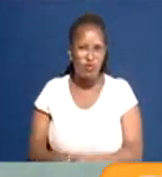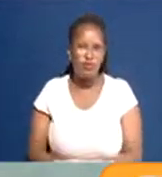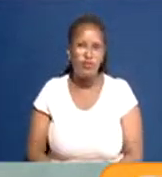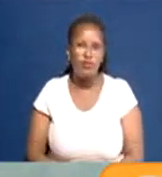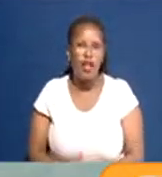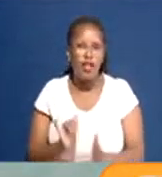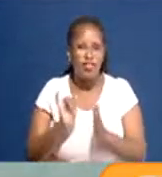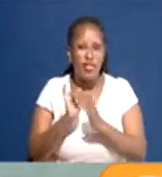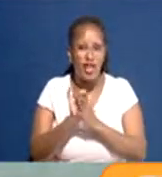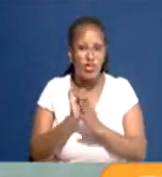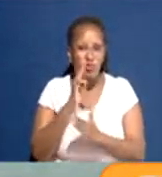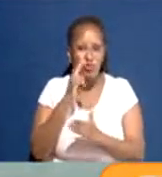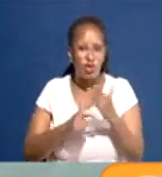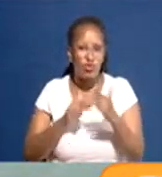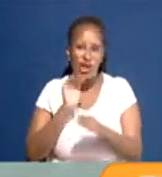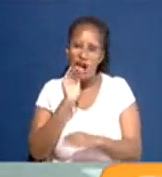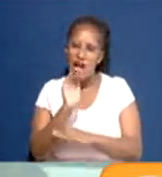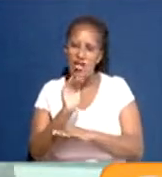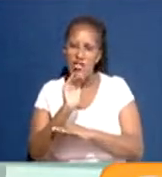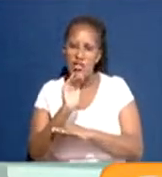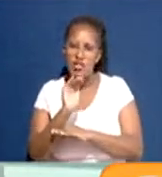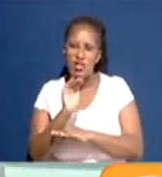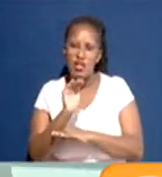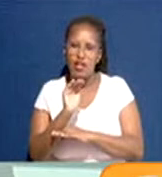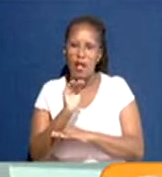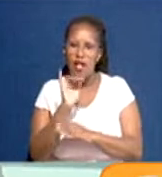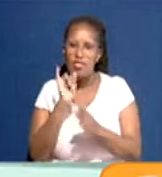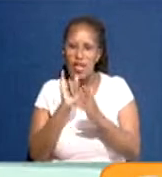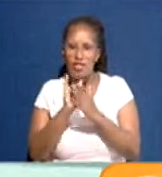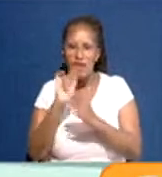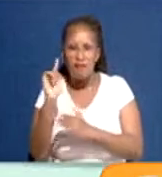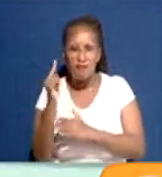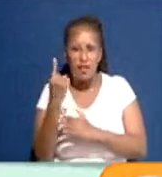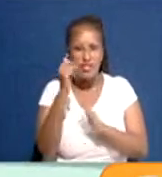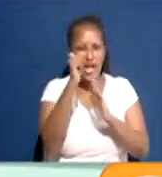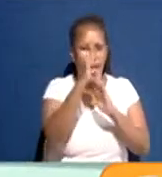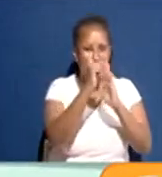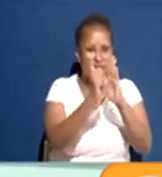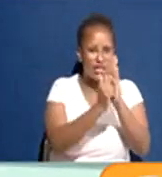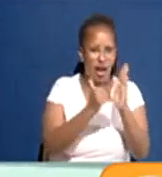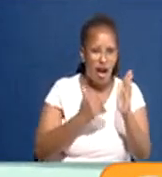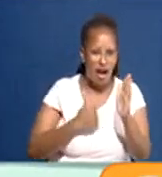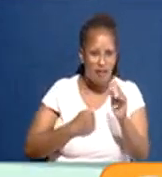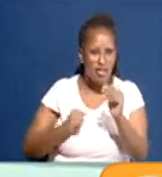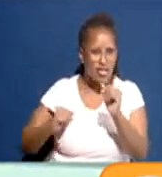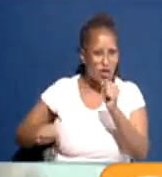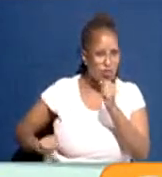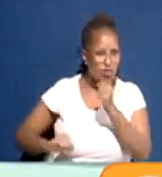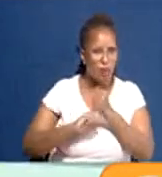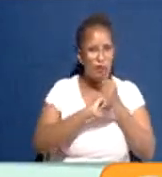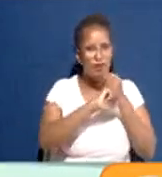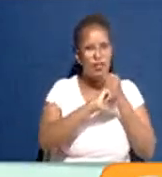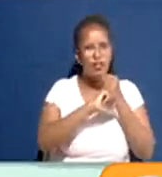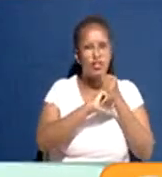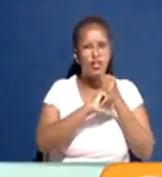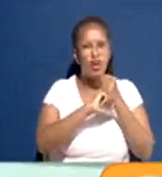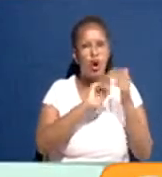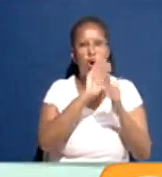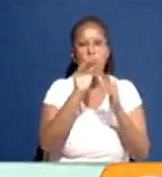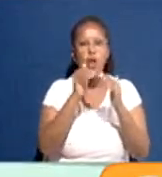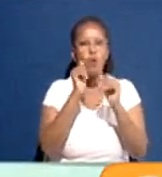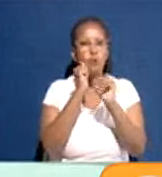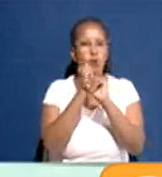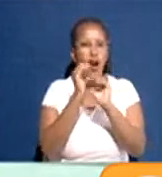That is all we are asking, good people. Hiyo ni agenda yetu ya kwanza, kutetea hawa wakulima, hawa